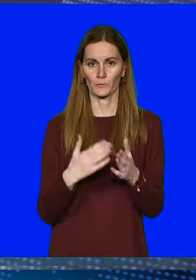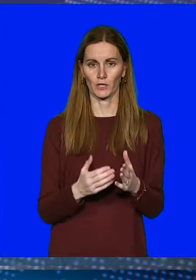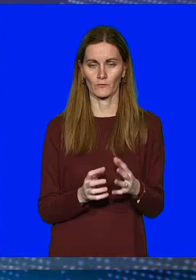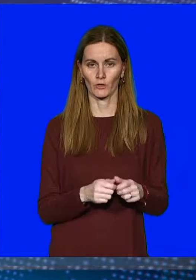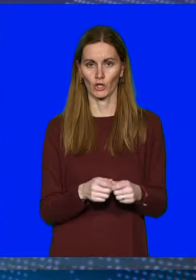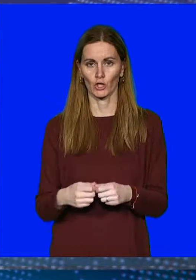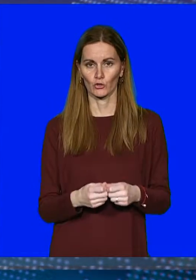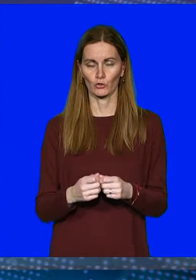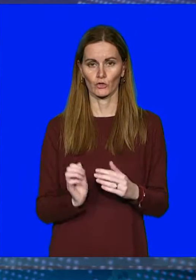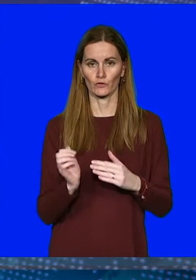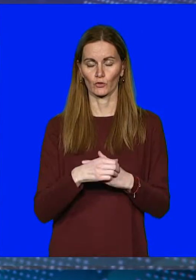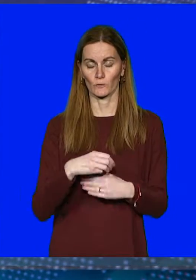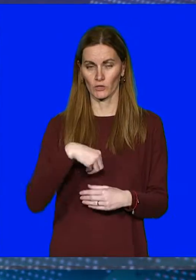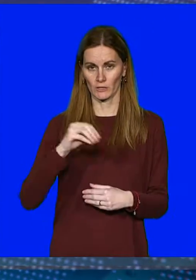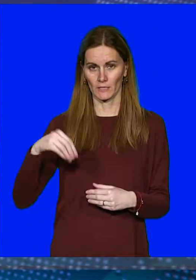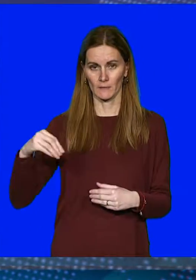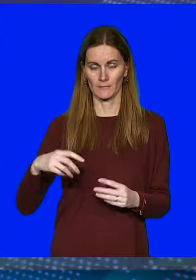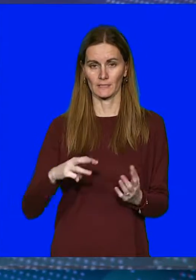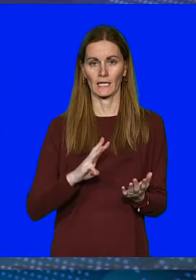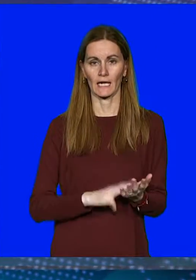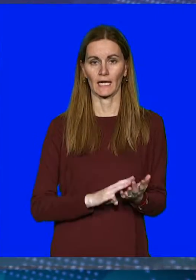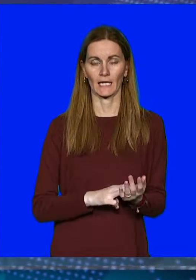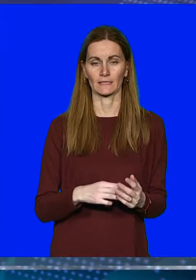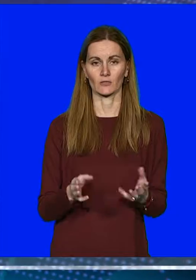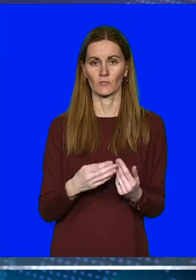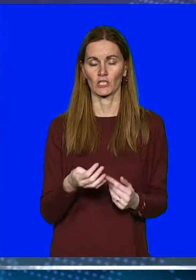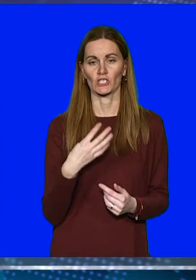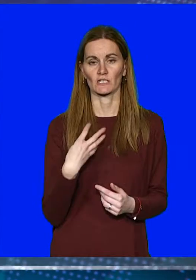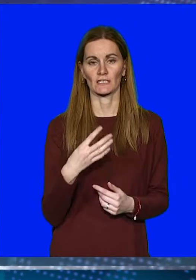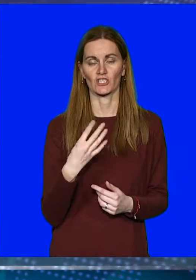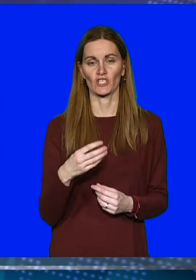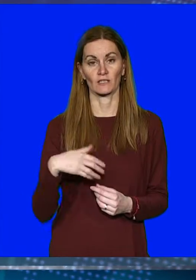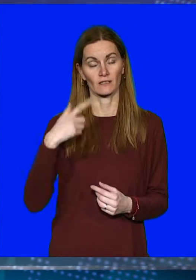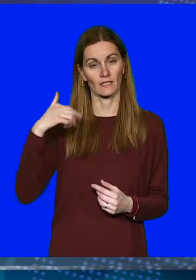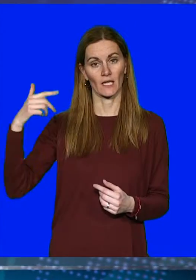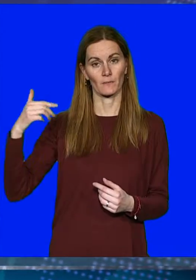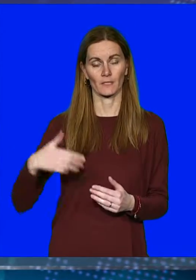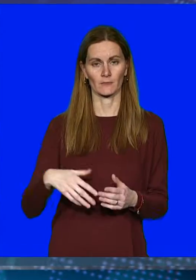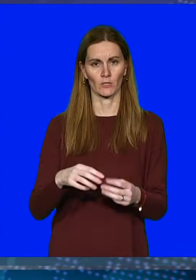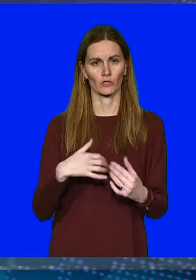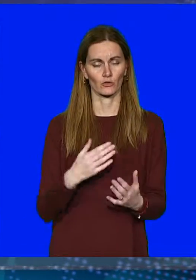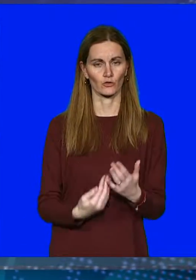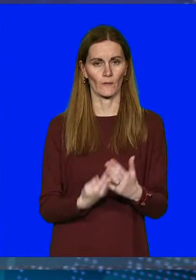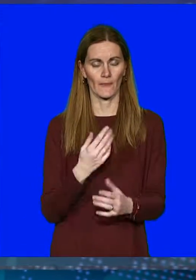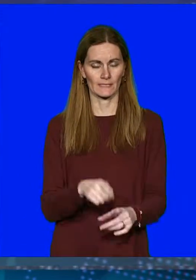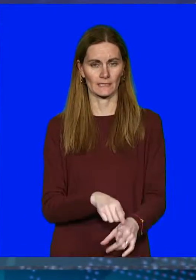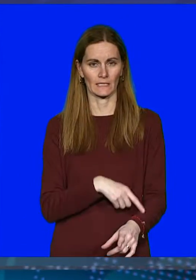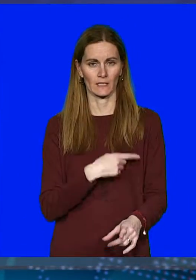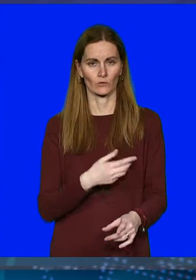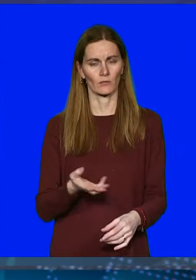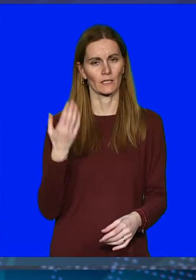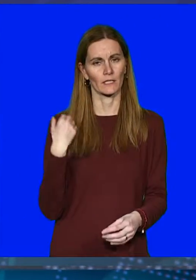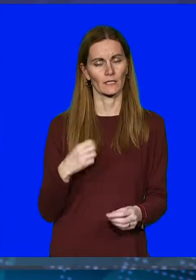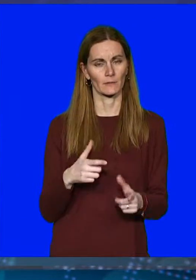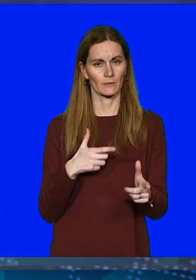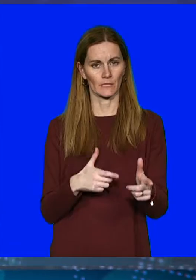Zbirku je objavilo Društvo dubrovačkih pisaca, a Katičićeva zbirka sadrži 44 pjesme koje su nastajale dugo, a mnoge